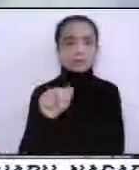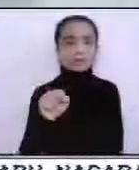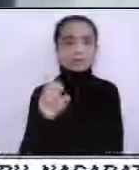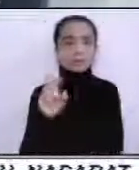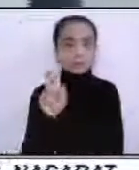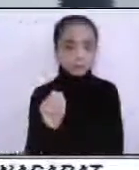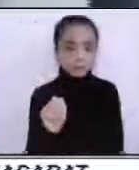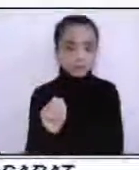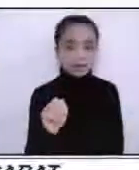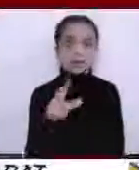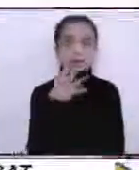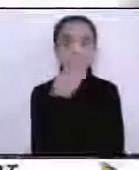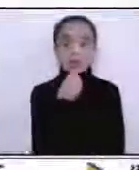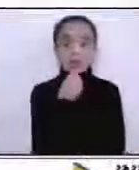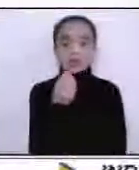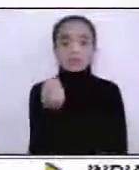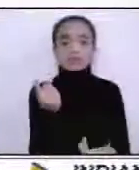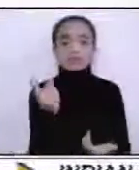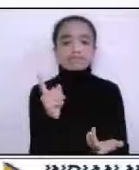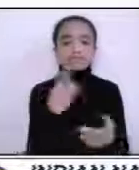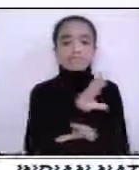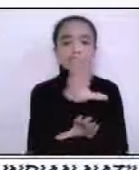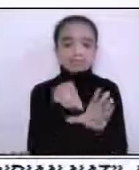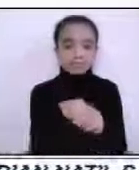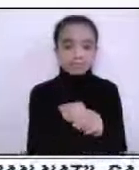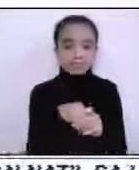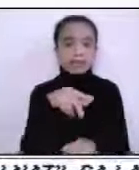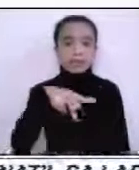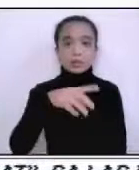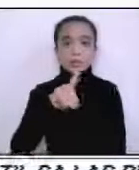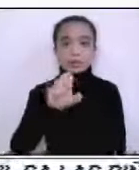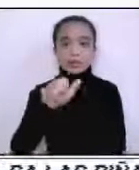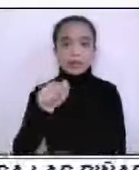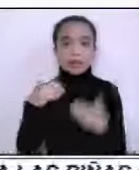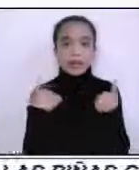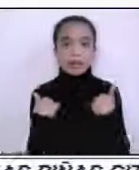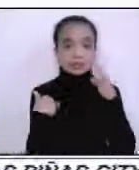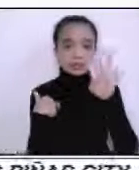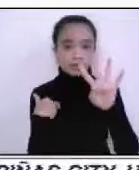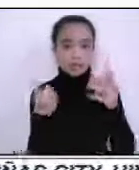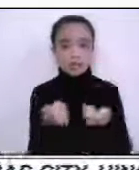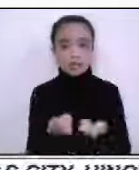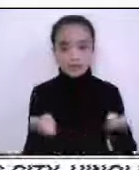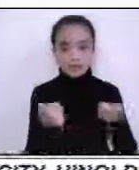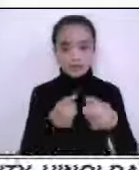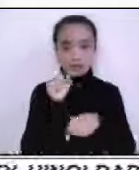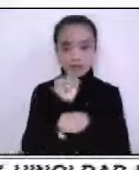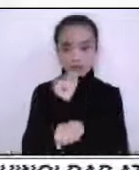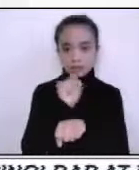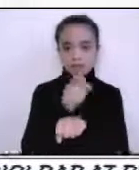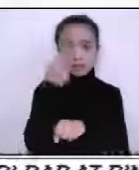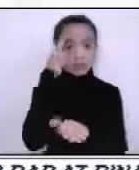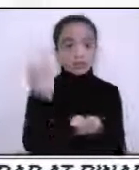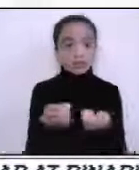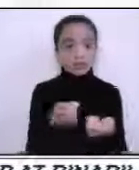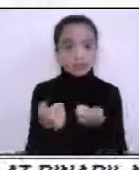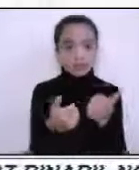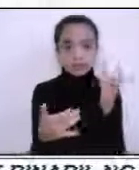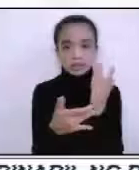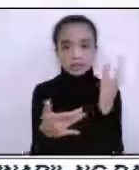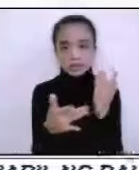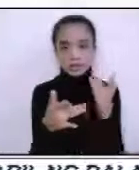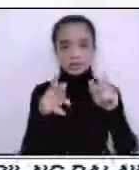ng trabaho sa job fair, kabilang na ang PIDEA na may 4 na vacant para sa administrative at technical positions,